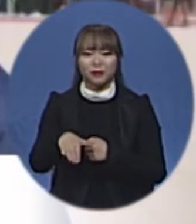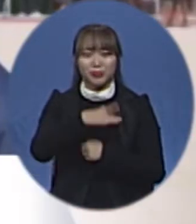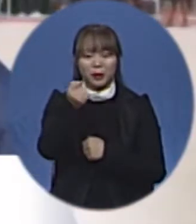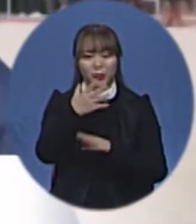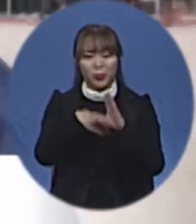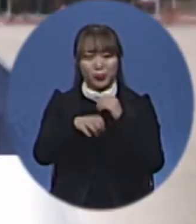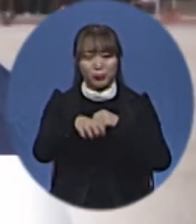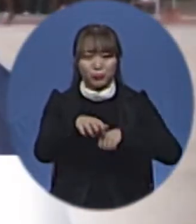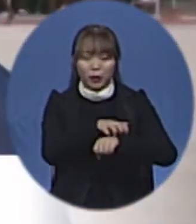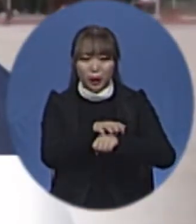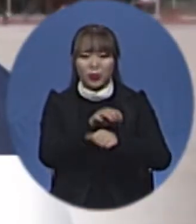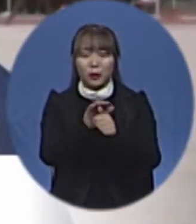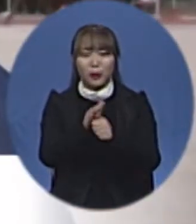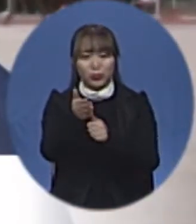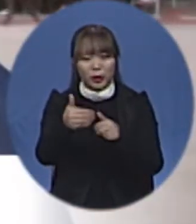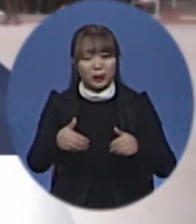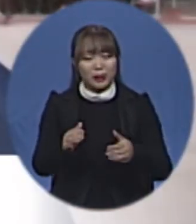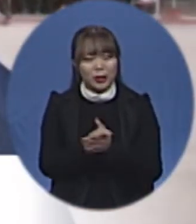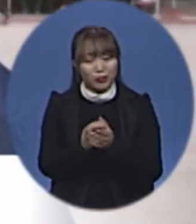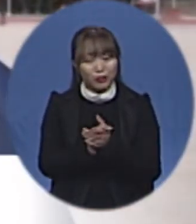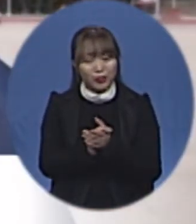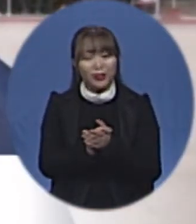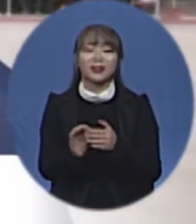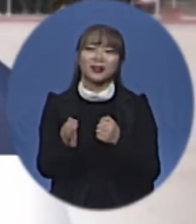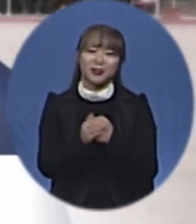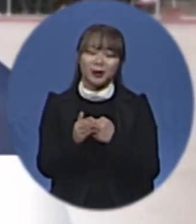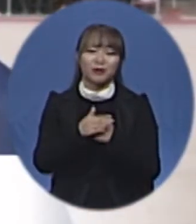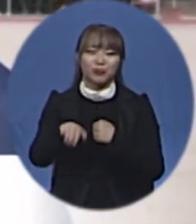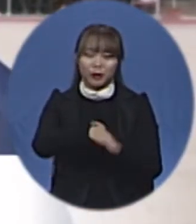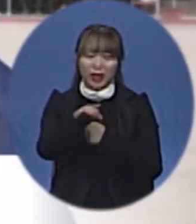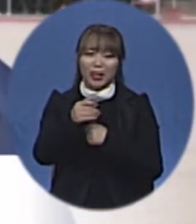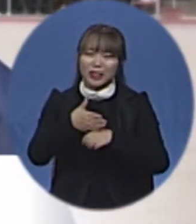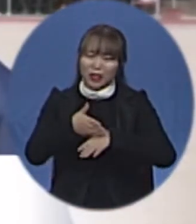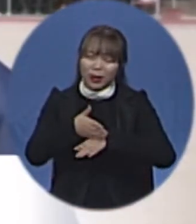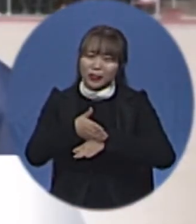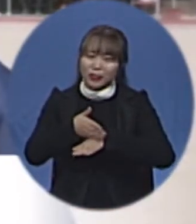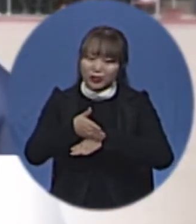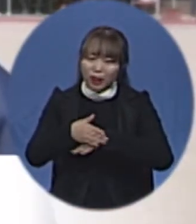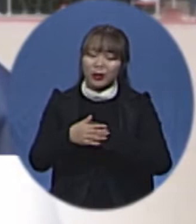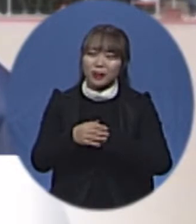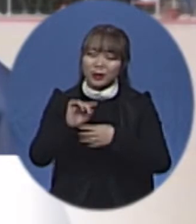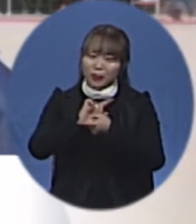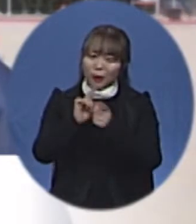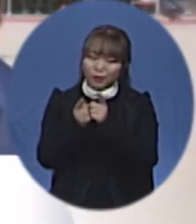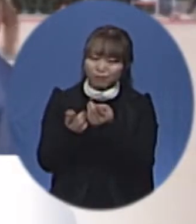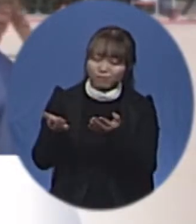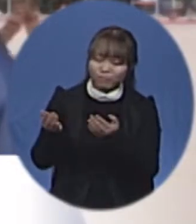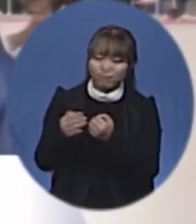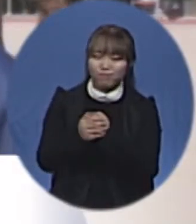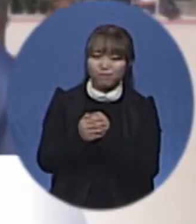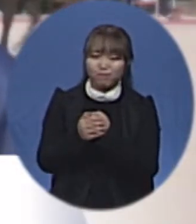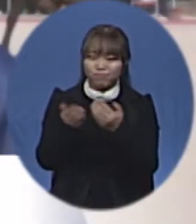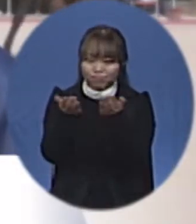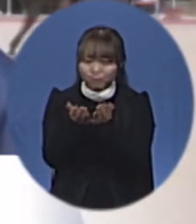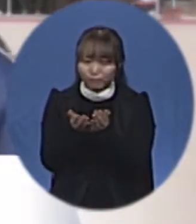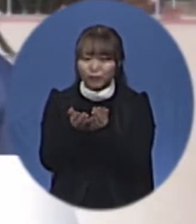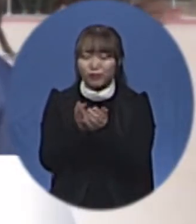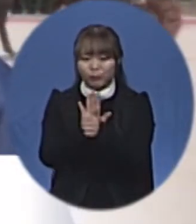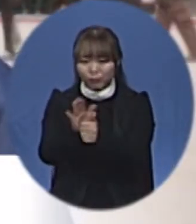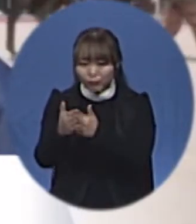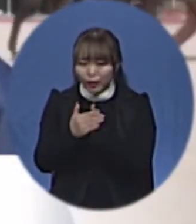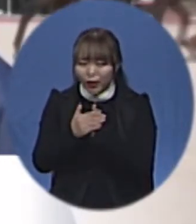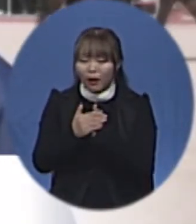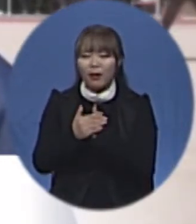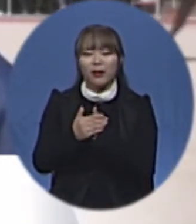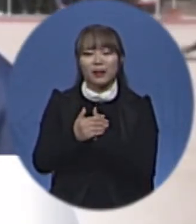더 불편하고 도와줘야 되는 친구들이니까 저희가 이렇게 천천히 이렇게 맞춰주면서 옆에서 도와주고